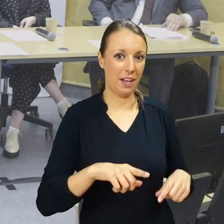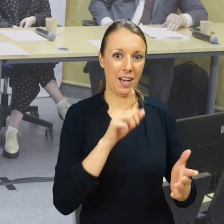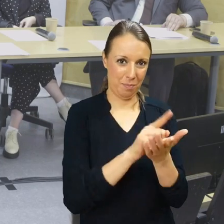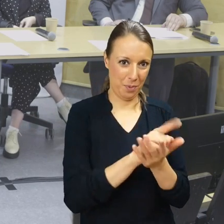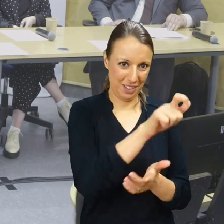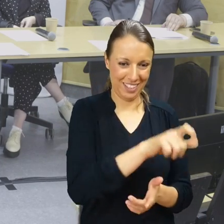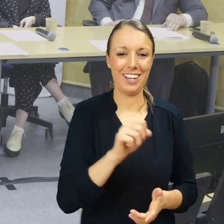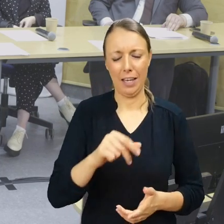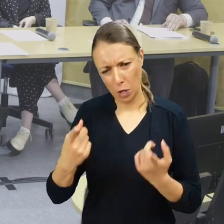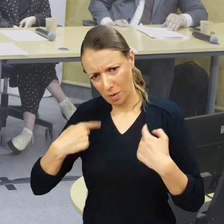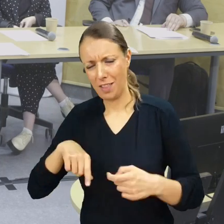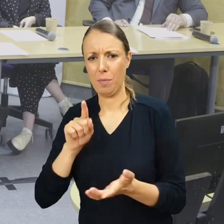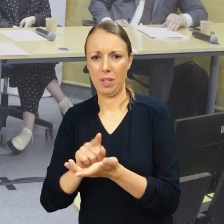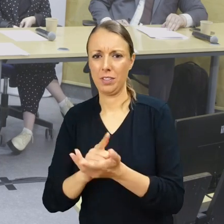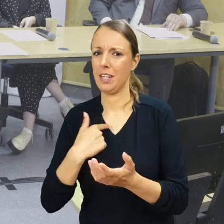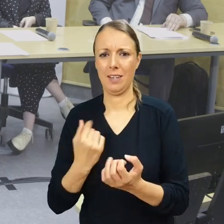Podatniczka, tak jest. Nieprawniczka.